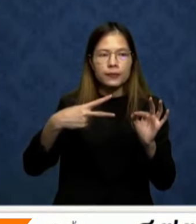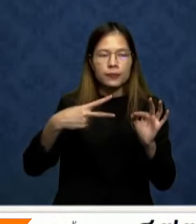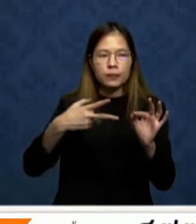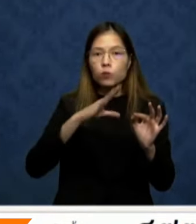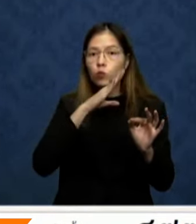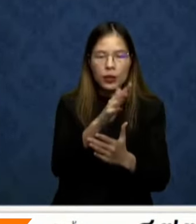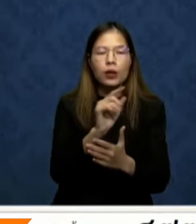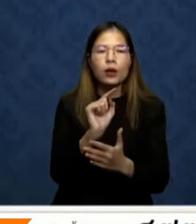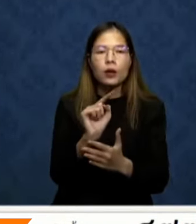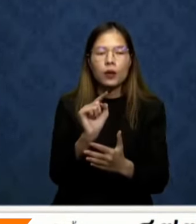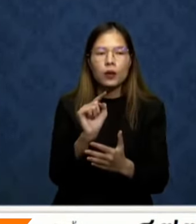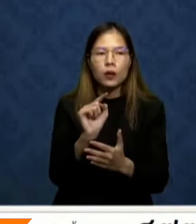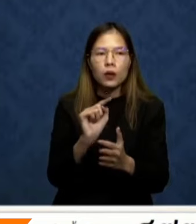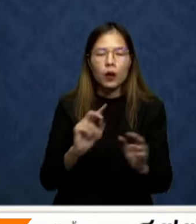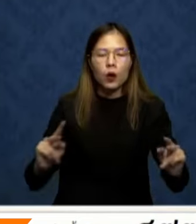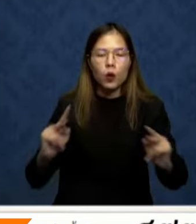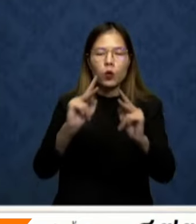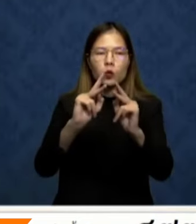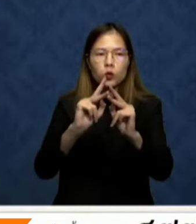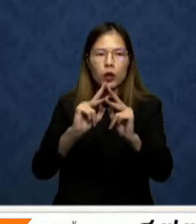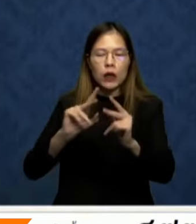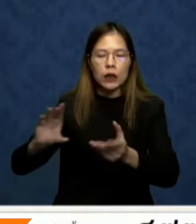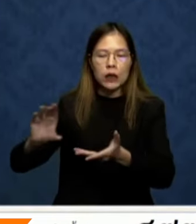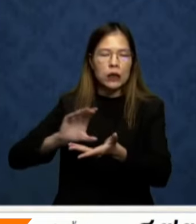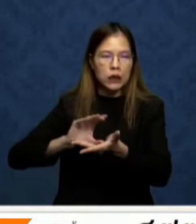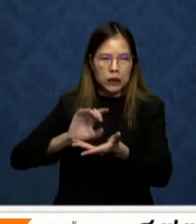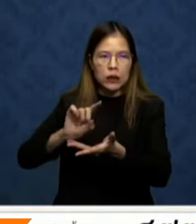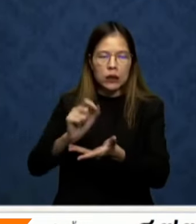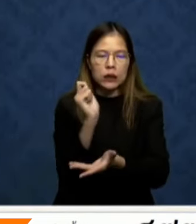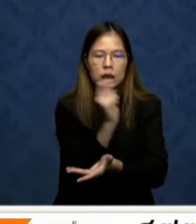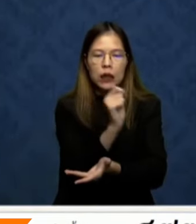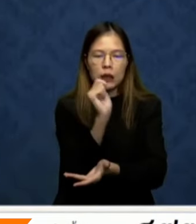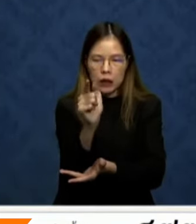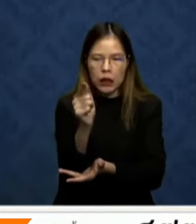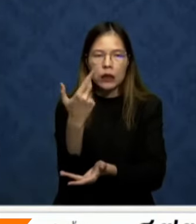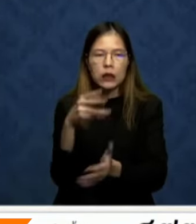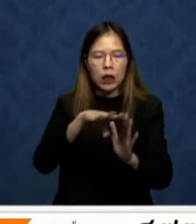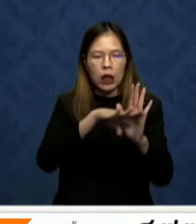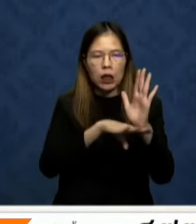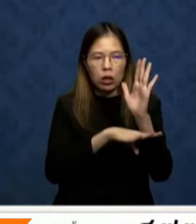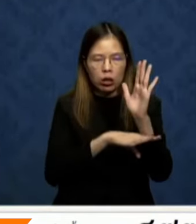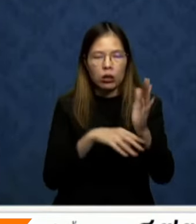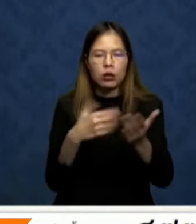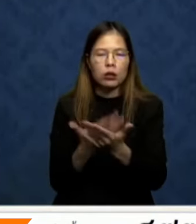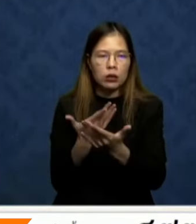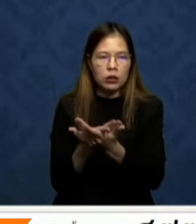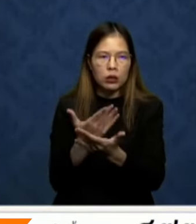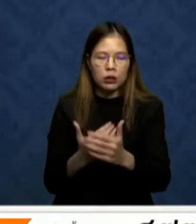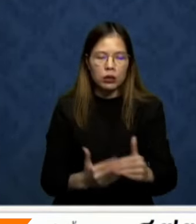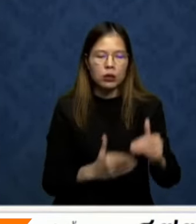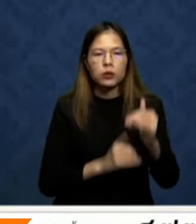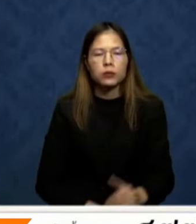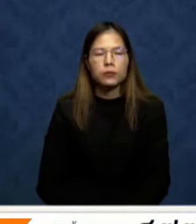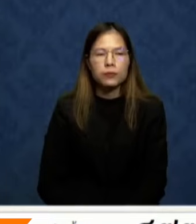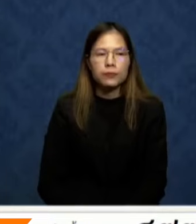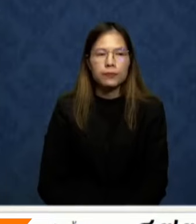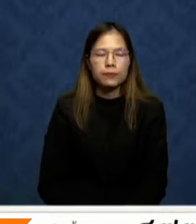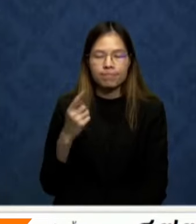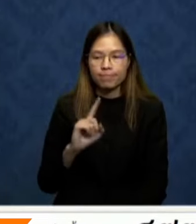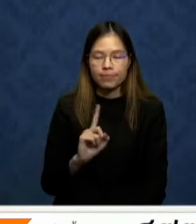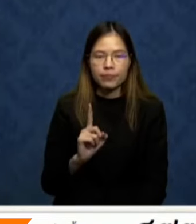านผ่านแล้วเนี่ยกระทรวงการคลังมีอำนาจสั่งจ่ายเงินแผ่นดินตามรายการ และจำนวนที่กำหนดไว้ในพระราชบัญญัติฉบับนี้